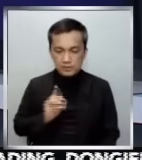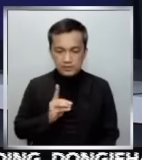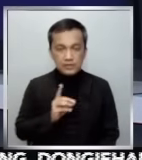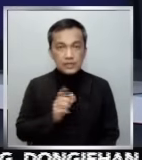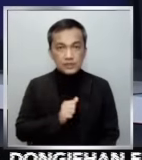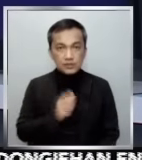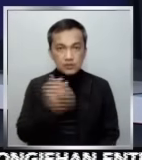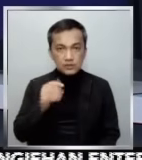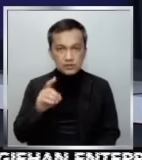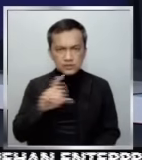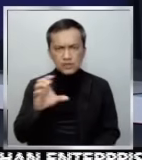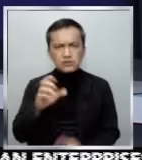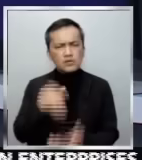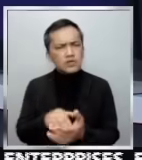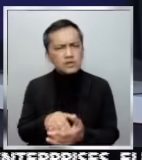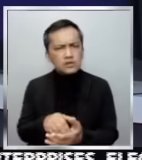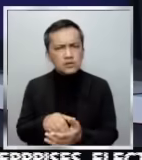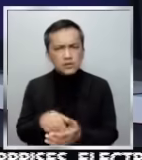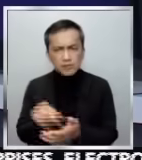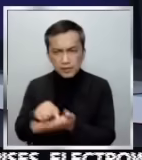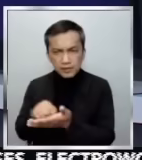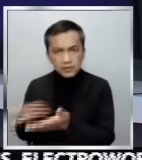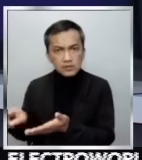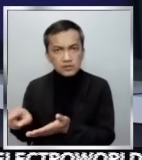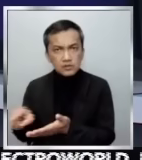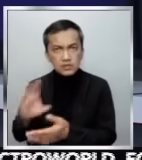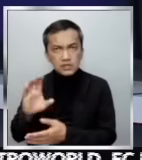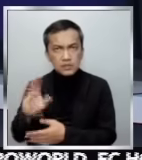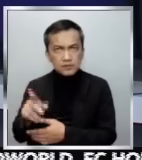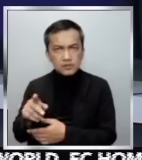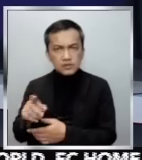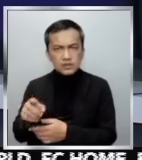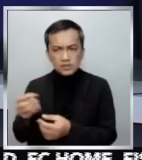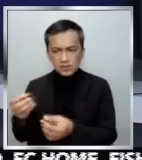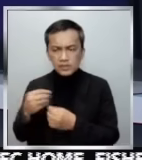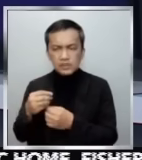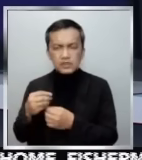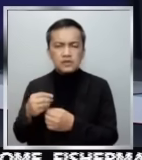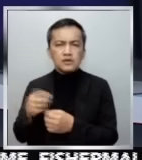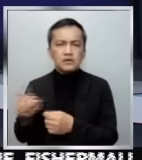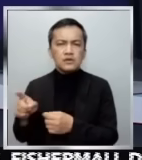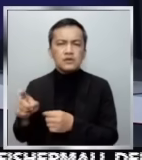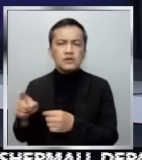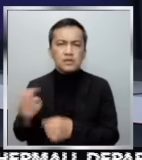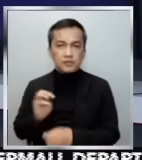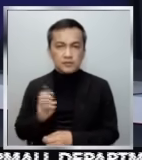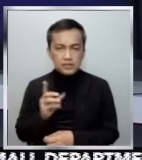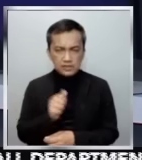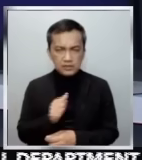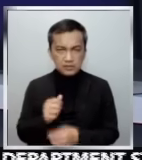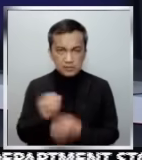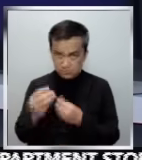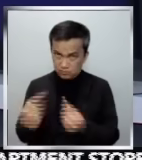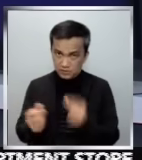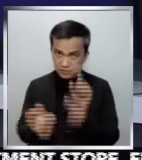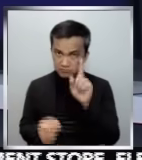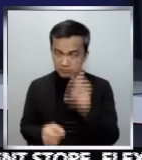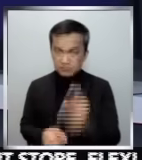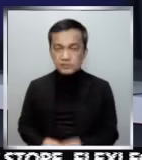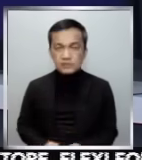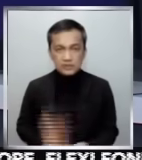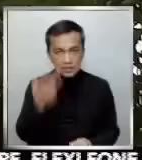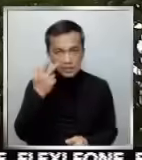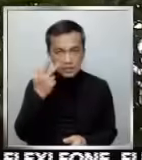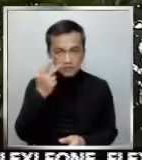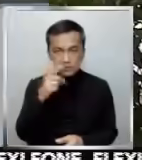PH umanong bayarin niya sa cellphone na inis ng ahensya naresolba na kaya yan Alamin sa sumbungan